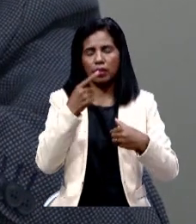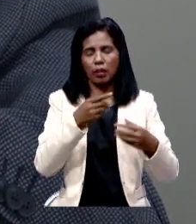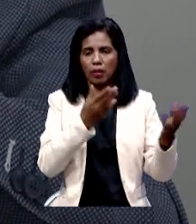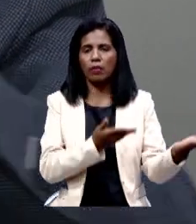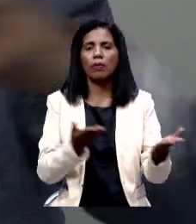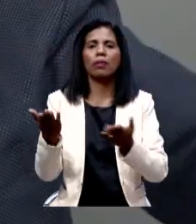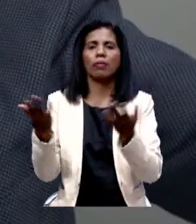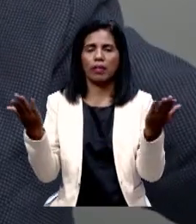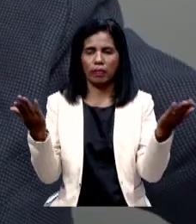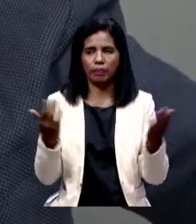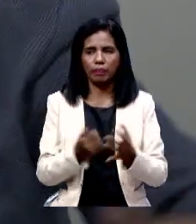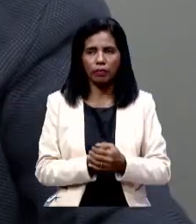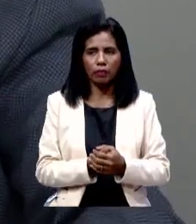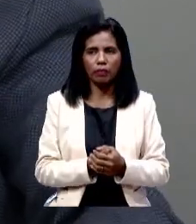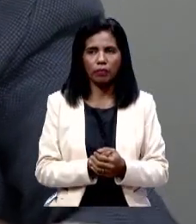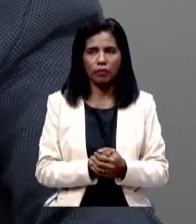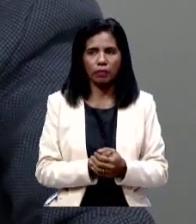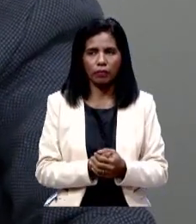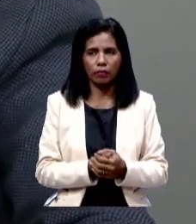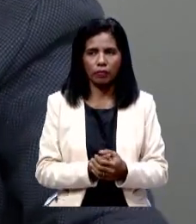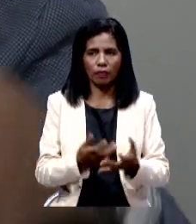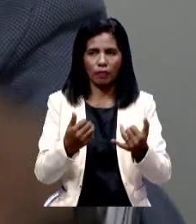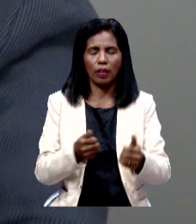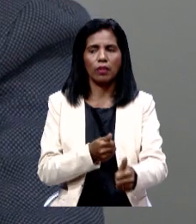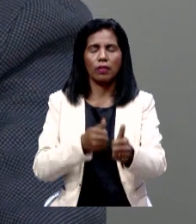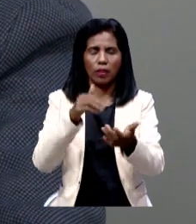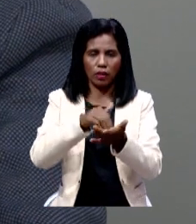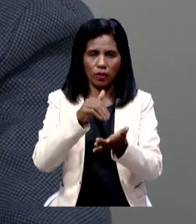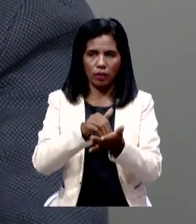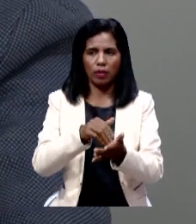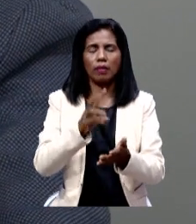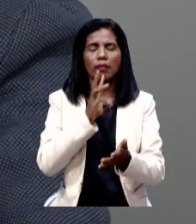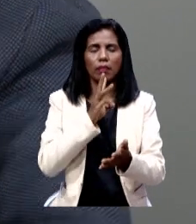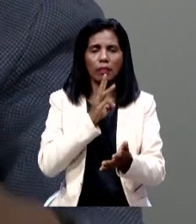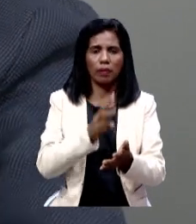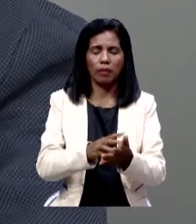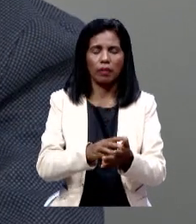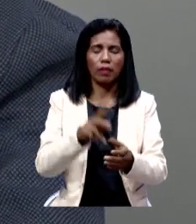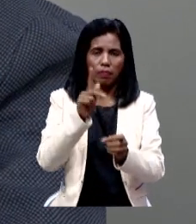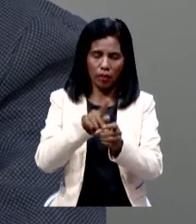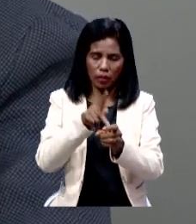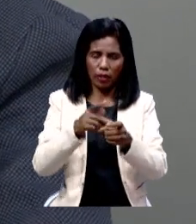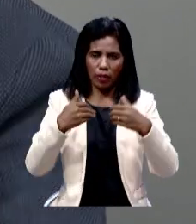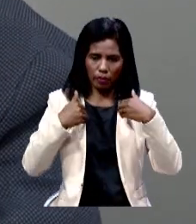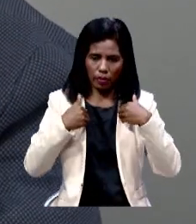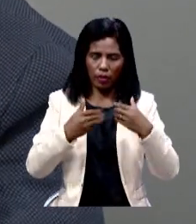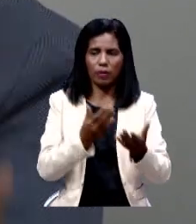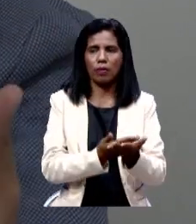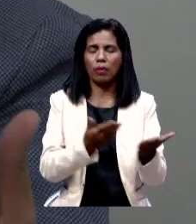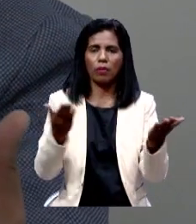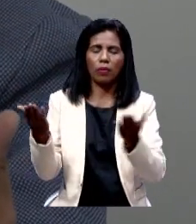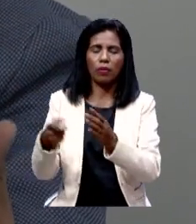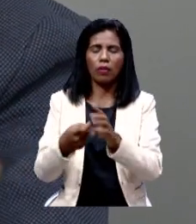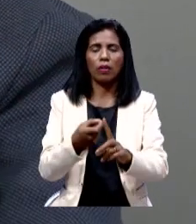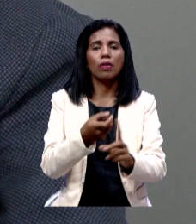ba ira ne be. Bayi undang bela maran, mas gete sandrasnya agora turis-turis kata mina ne iya tiana, hende tatu hal eksplorasang, atu lori husi